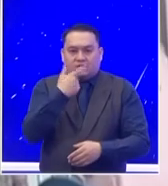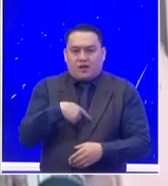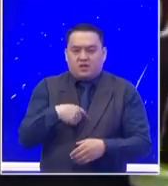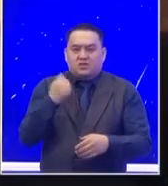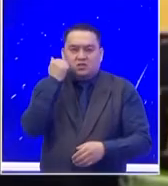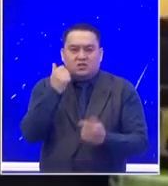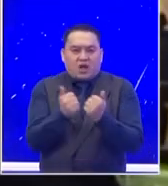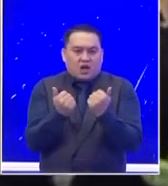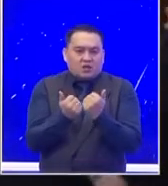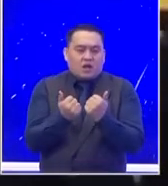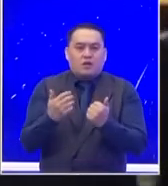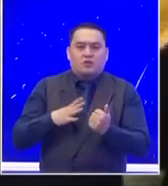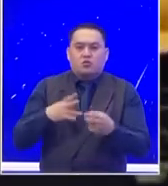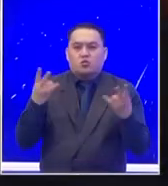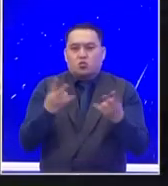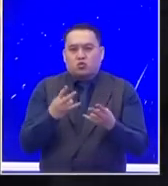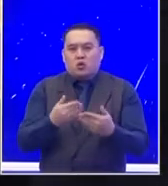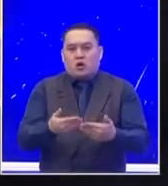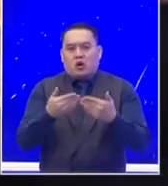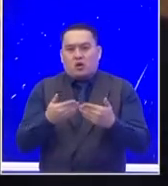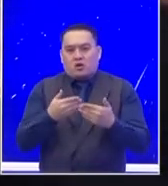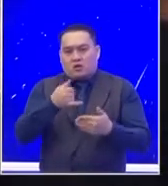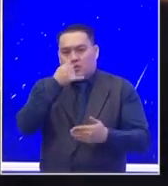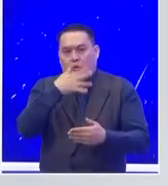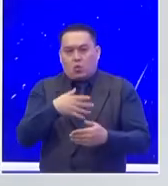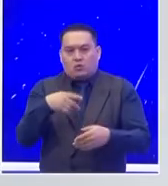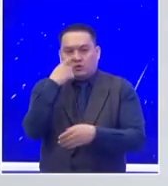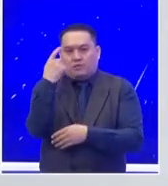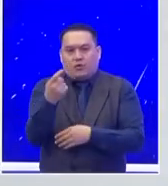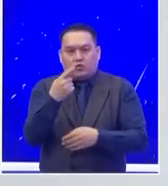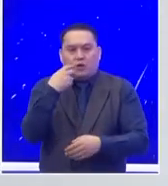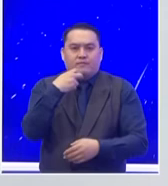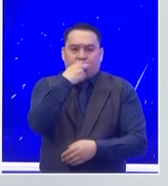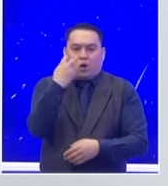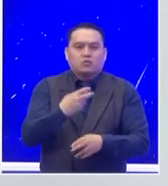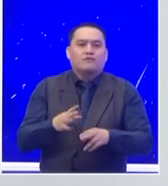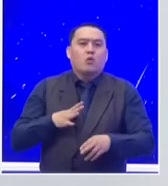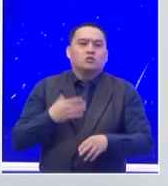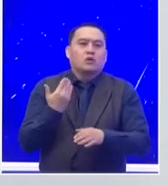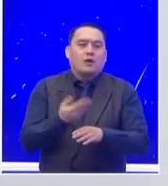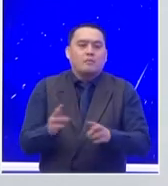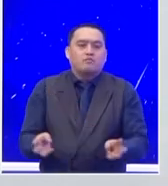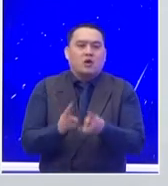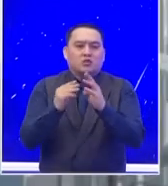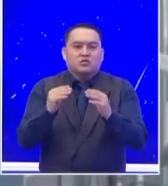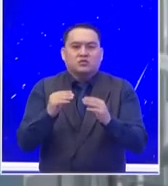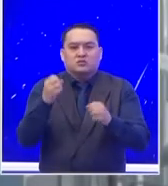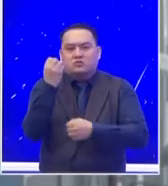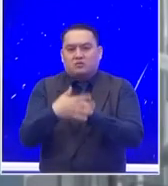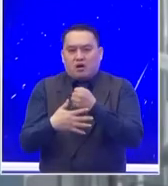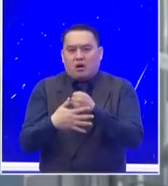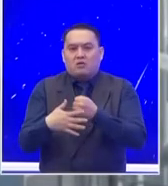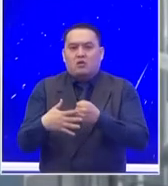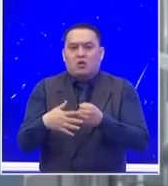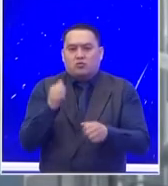пожилых соседей, но был вынужден отступить, едва не потеряв сознание от дыма. В последнее время пожары в зданиях в центре